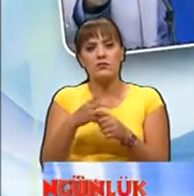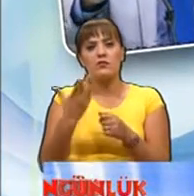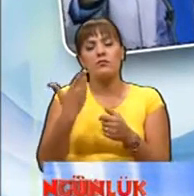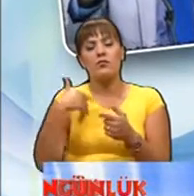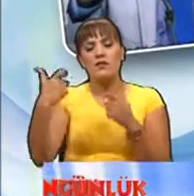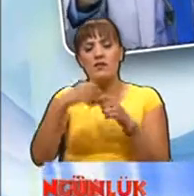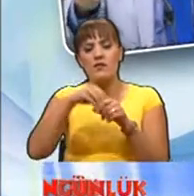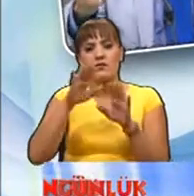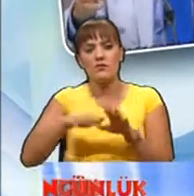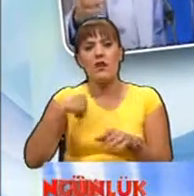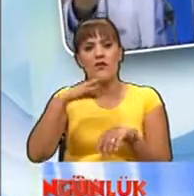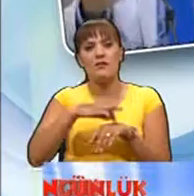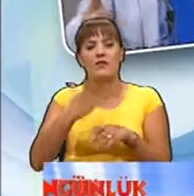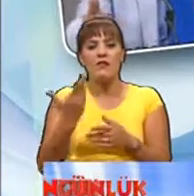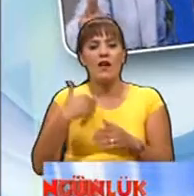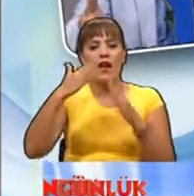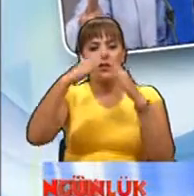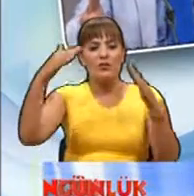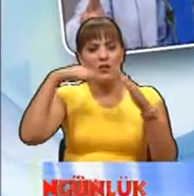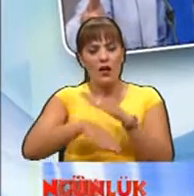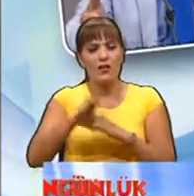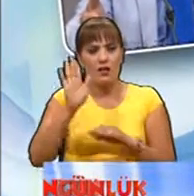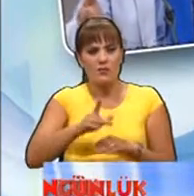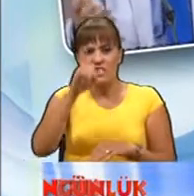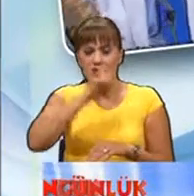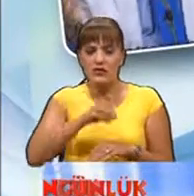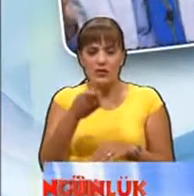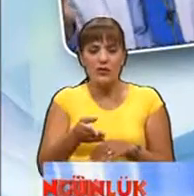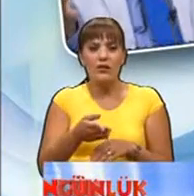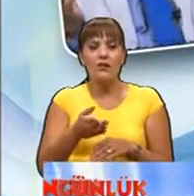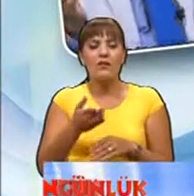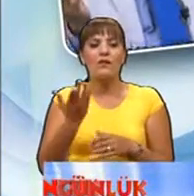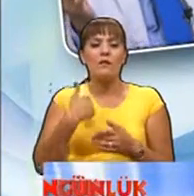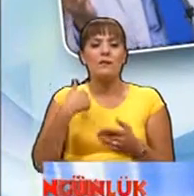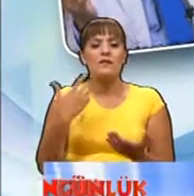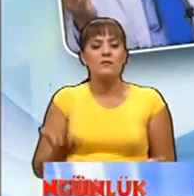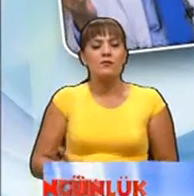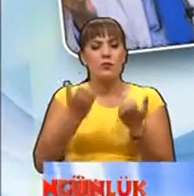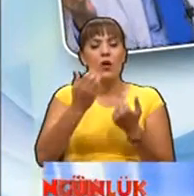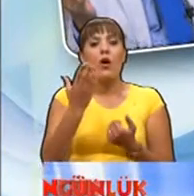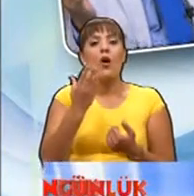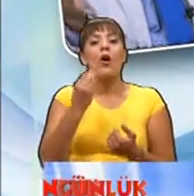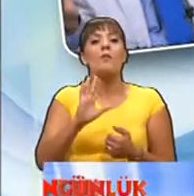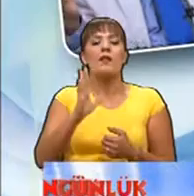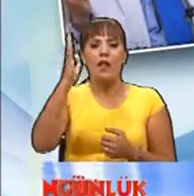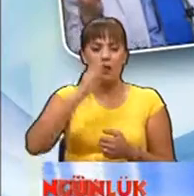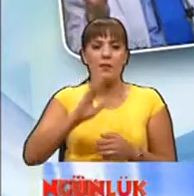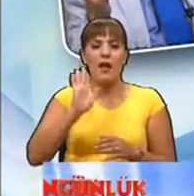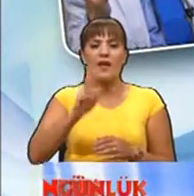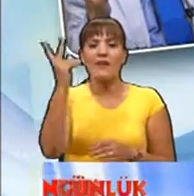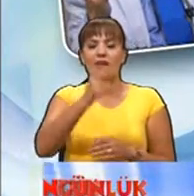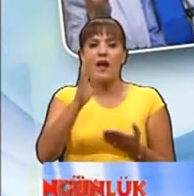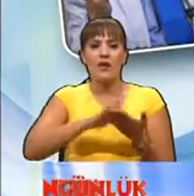müsaademe altında, göçük altında kalmış işçi. Bizim kurtuluşumuzun olmadığını anladım. Ey